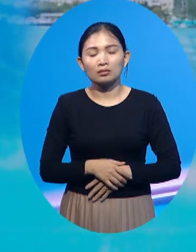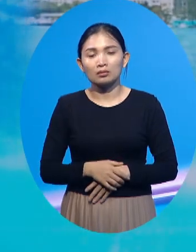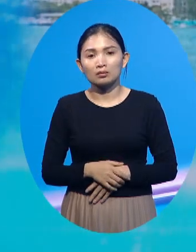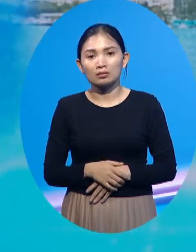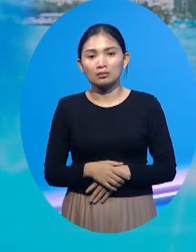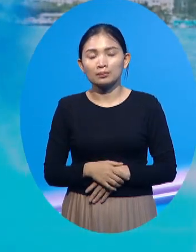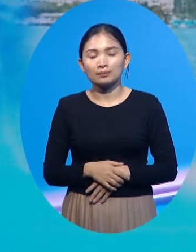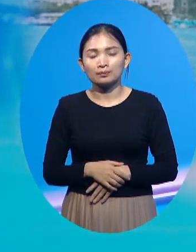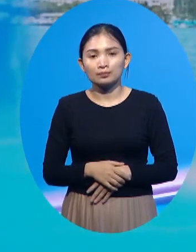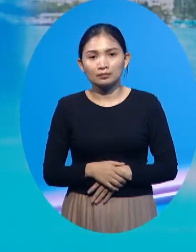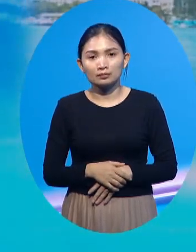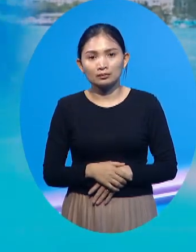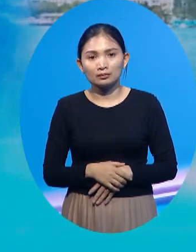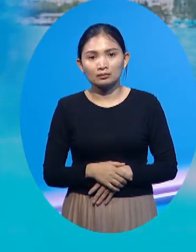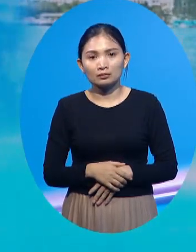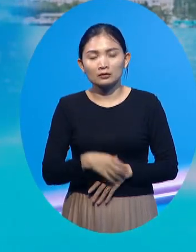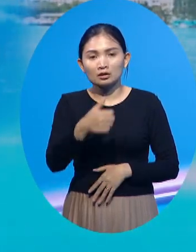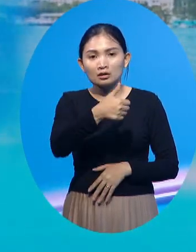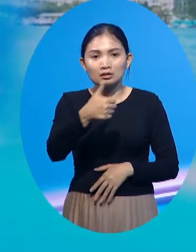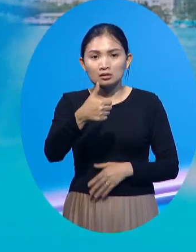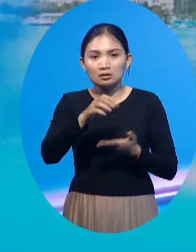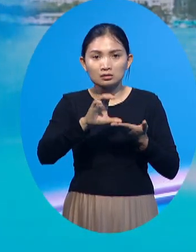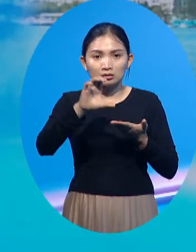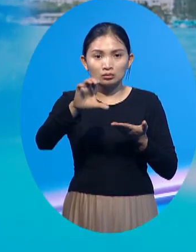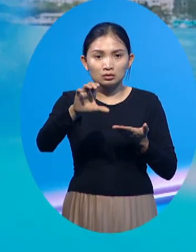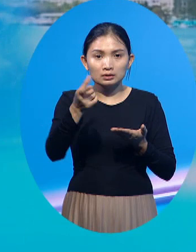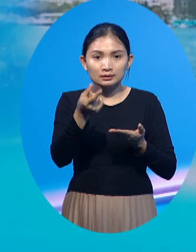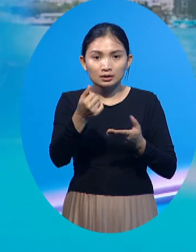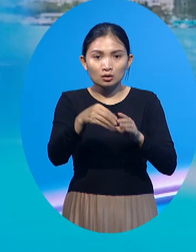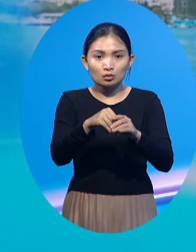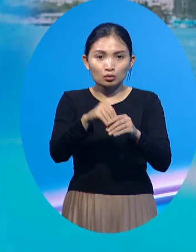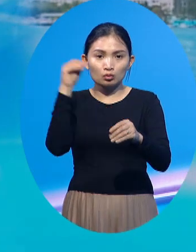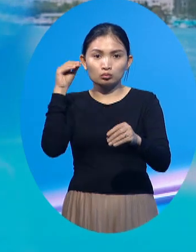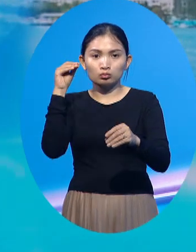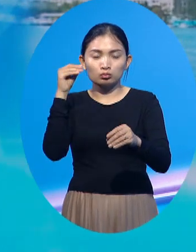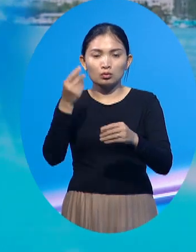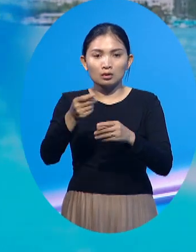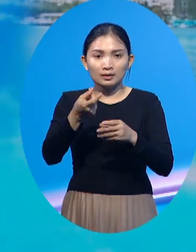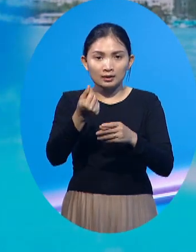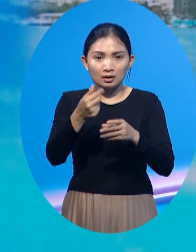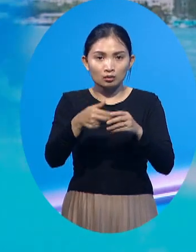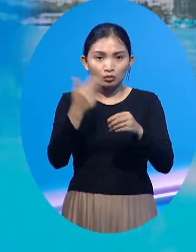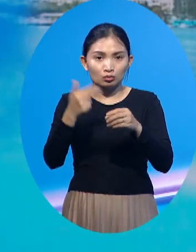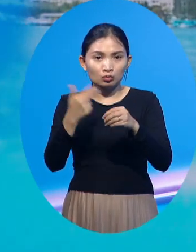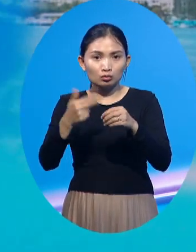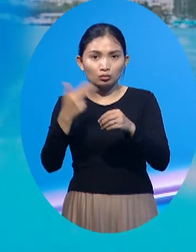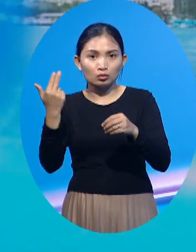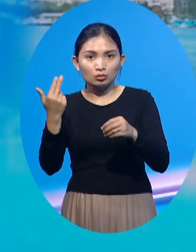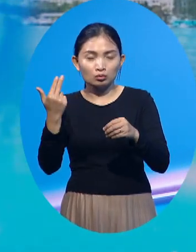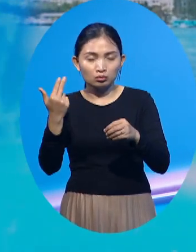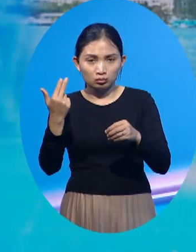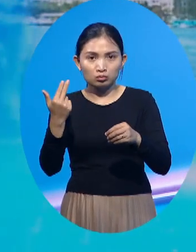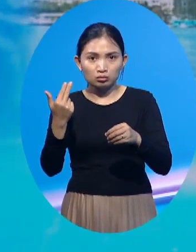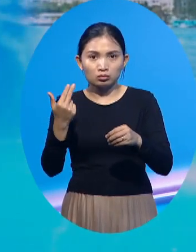Trong 24 giờ qua, các nhà đầu tư đã rút khoảng 790 triệu đô la Mỹ từ sàn giao dịch tiền kỹ thuật số Binance đặt tại trụ sở Trung